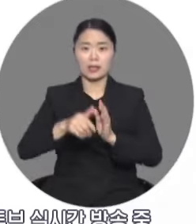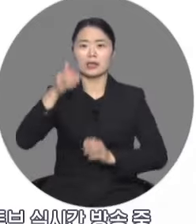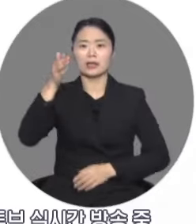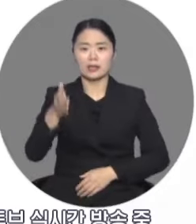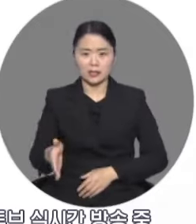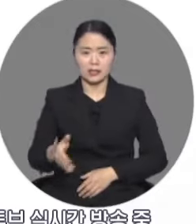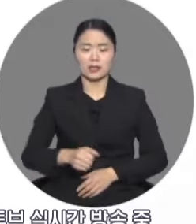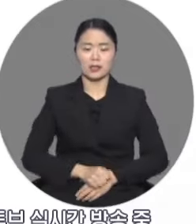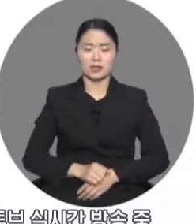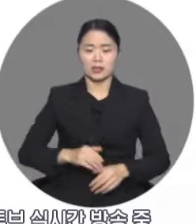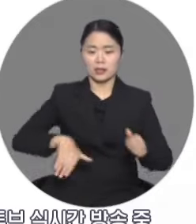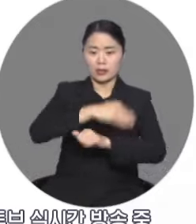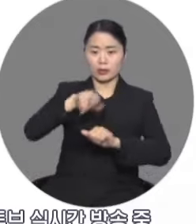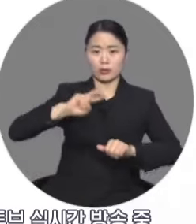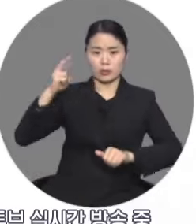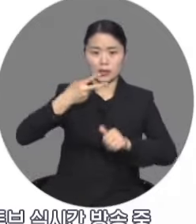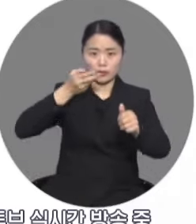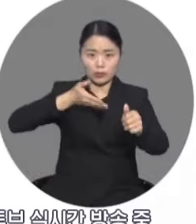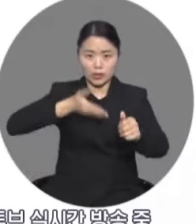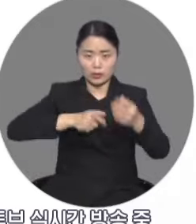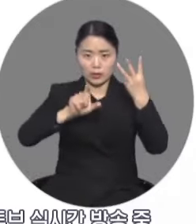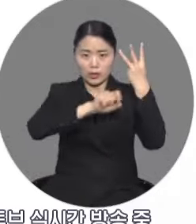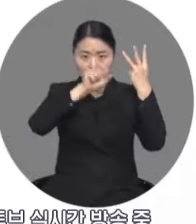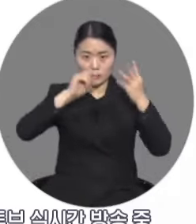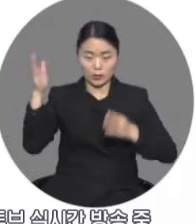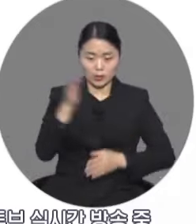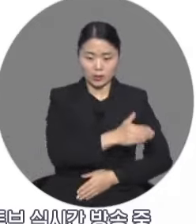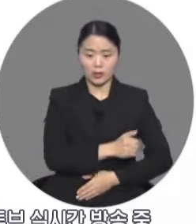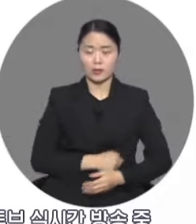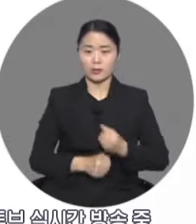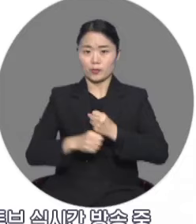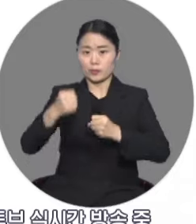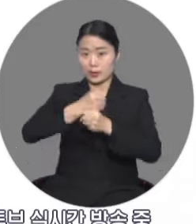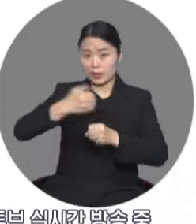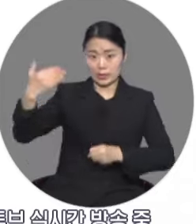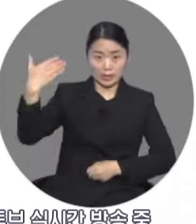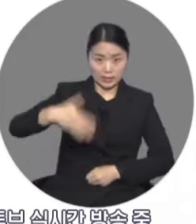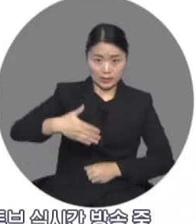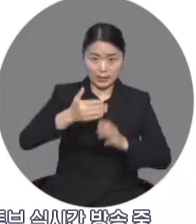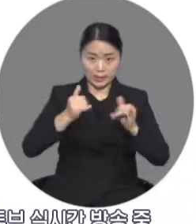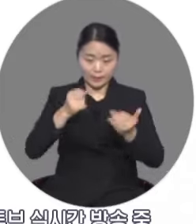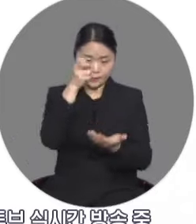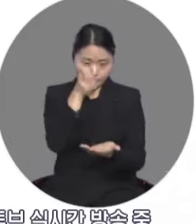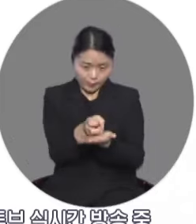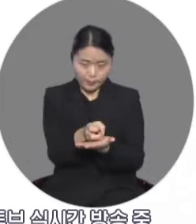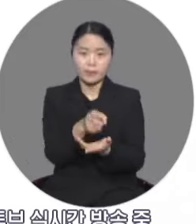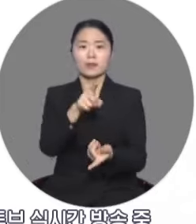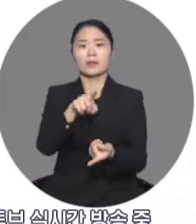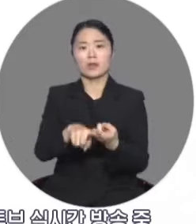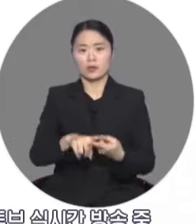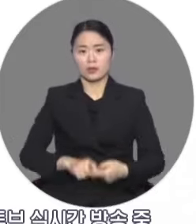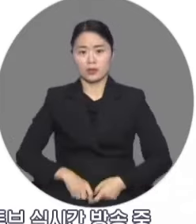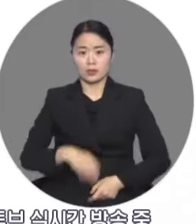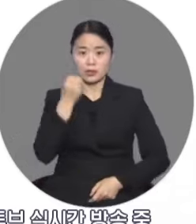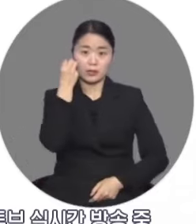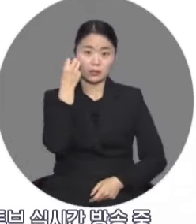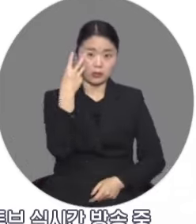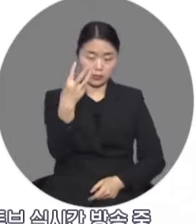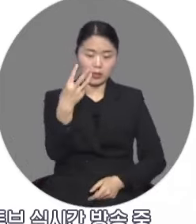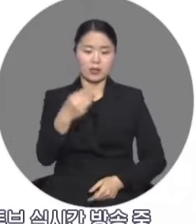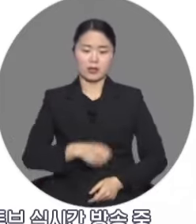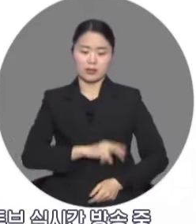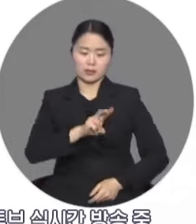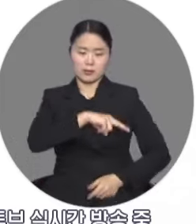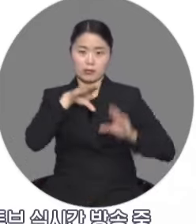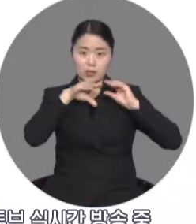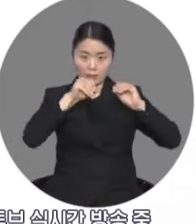바랍니다. 3월부터는 미복귀자에 대해 법과 원칙에 따라 최소 3개월의 면허